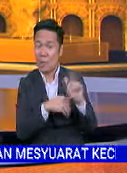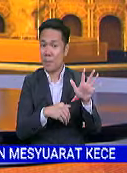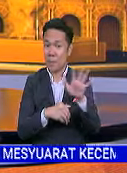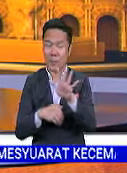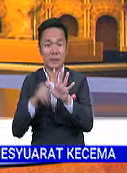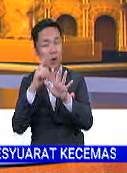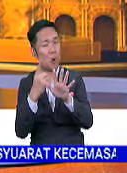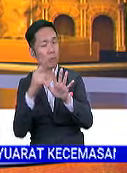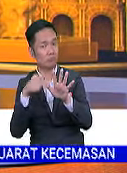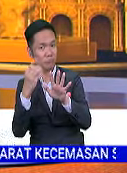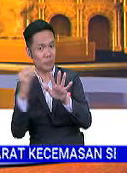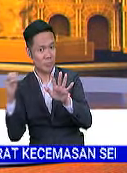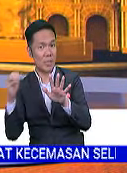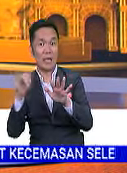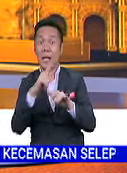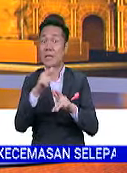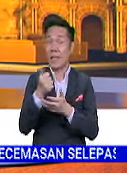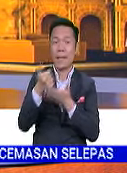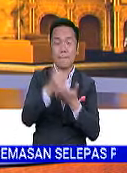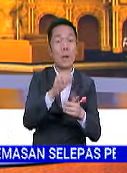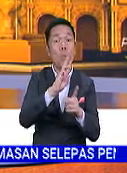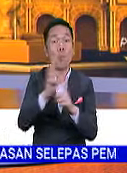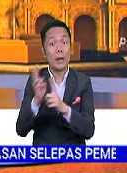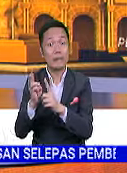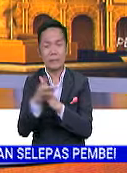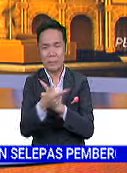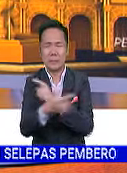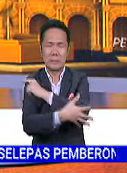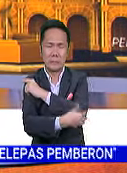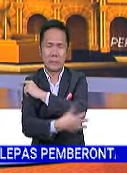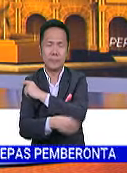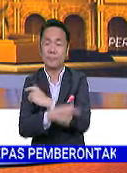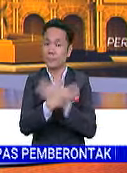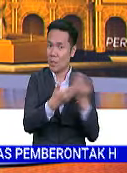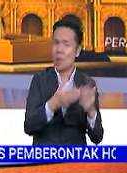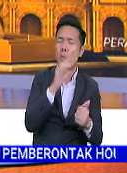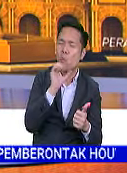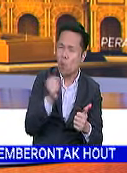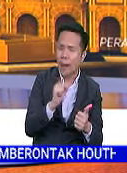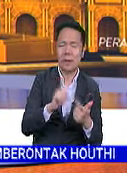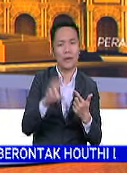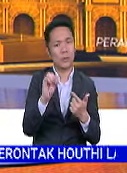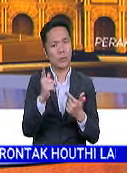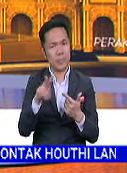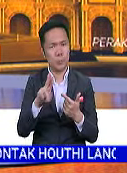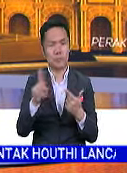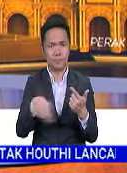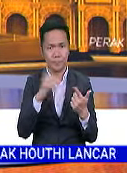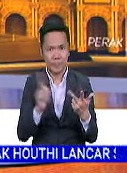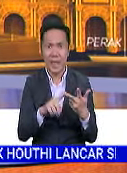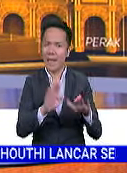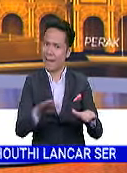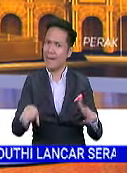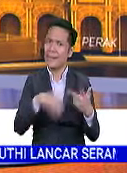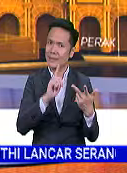15585 bantuan jabatan kebajikan masyarakat ia dimanfaatkan warga emas seorang kurang upaya oke you